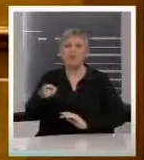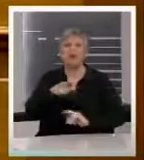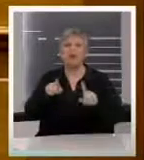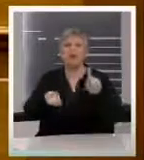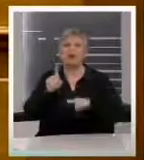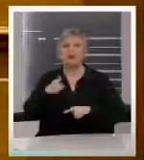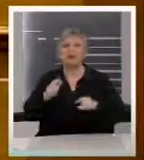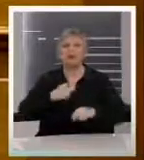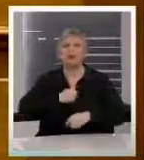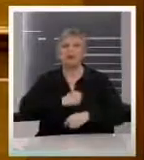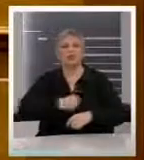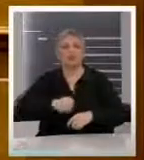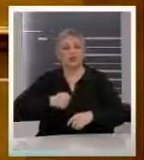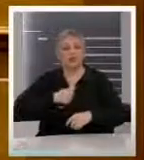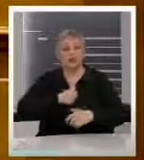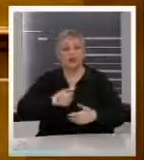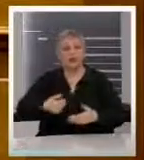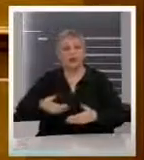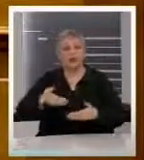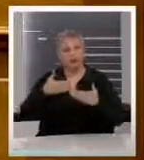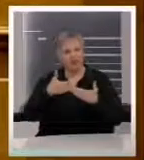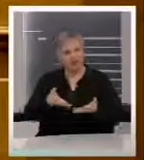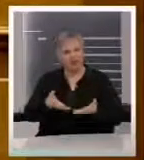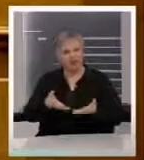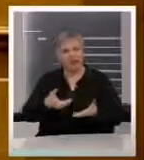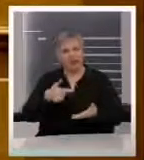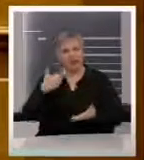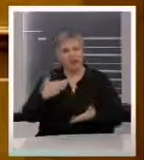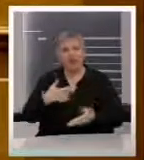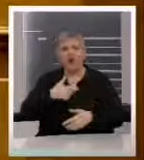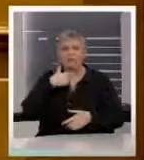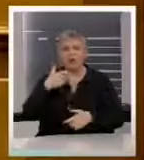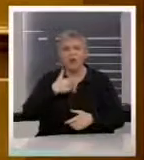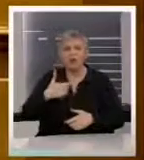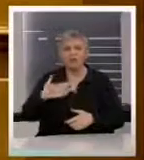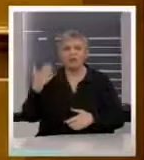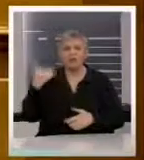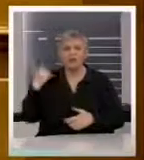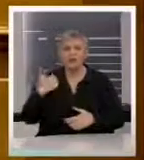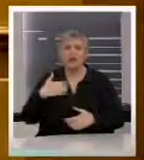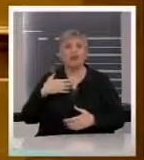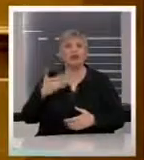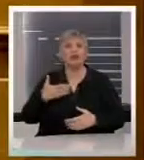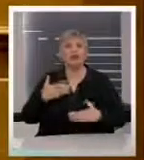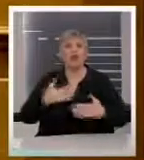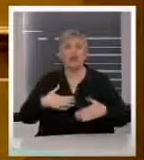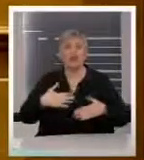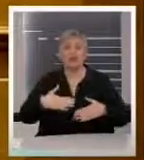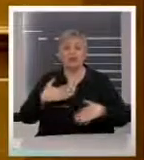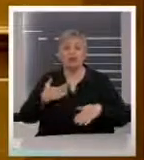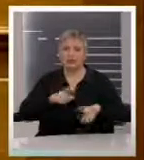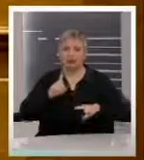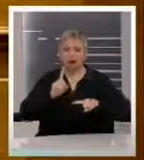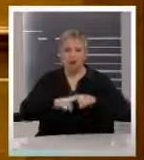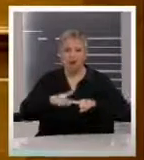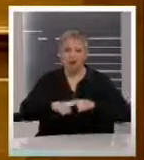φωνάζετε γερούν γερά. Εσείς είστε που φωνάζετε γερούν γερά. Ήσασταν εκείνοι που θέλατε να ταπεινώσετε τον ελληνικό λαό